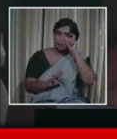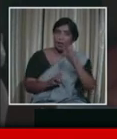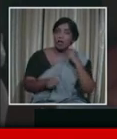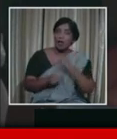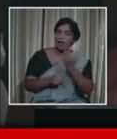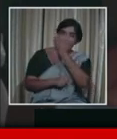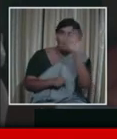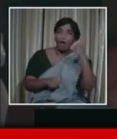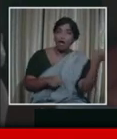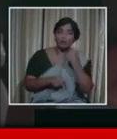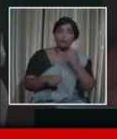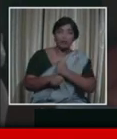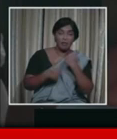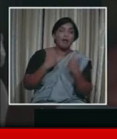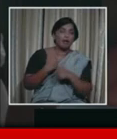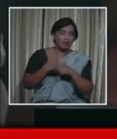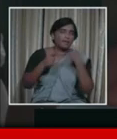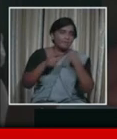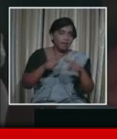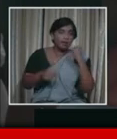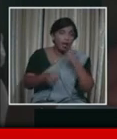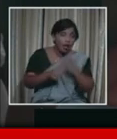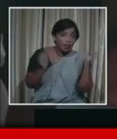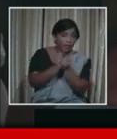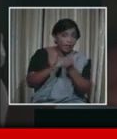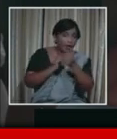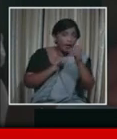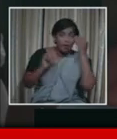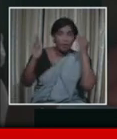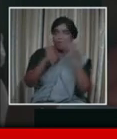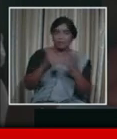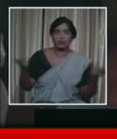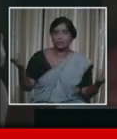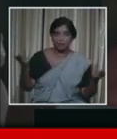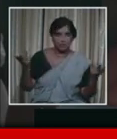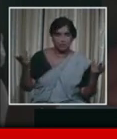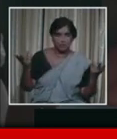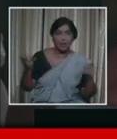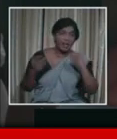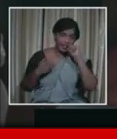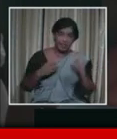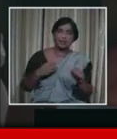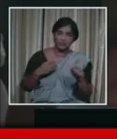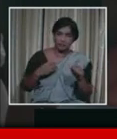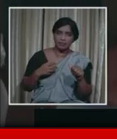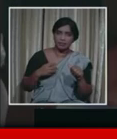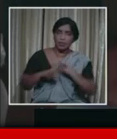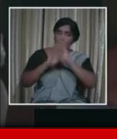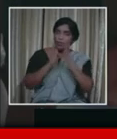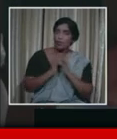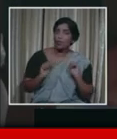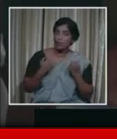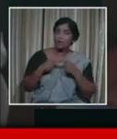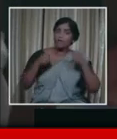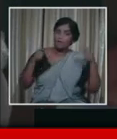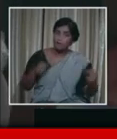පන්නලා අලුතින් ආණ්ඩු හදනවා මිසක ආණ්ඩු කරන එක ගැන පිළිබඳව නෙවෙයි Eka tamai atta, hemom usaha kerana vipaksi ini